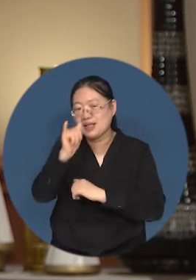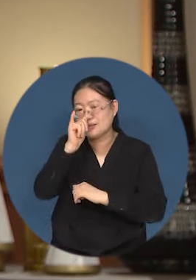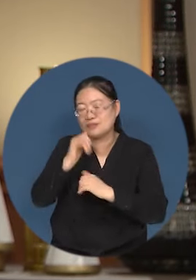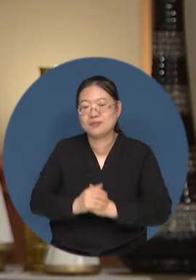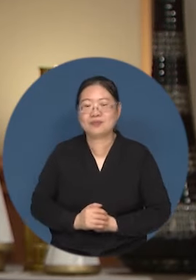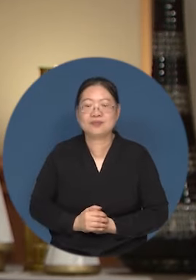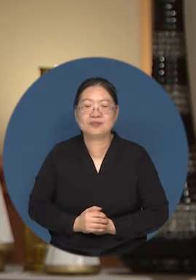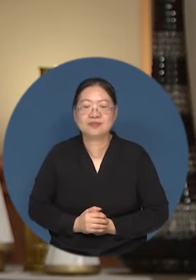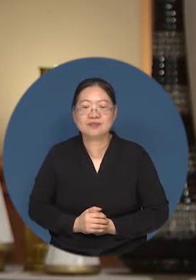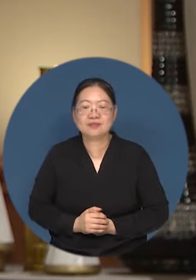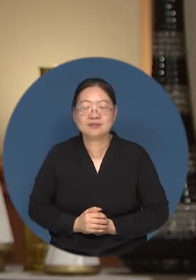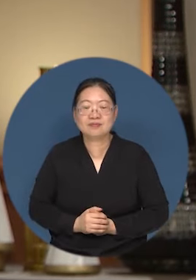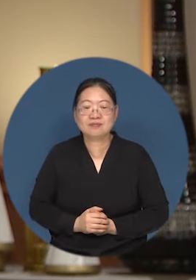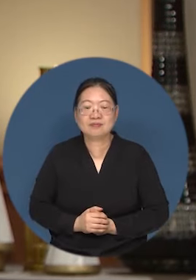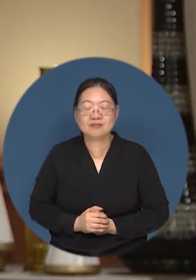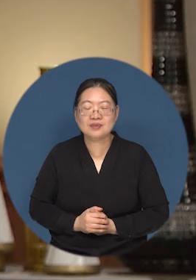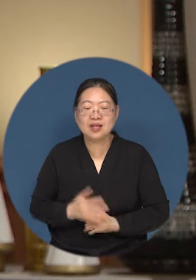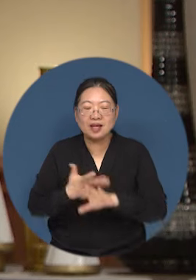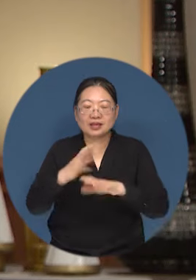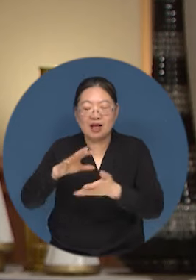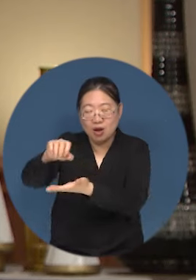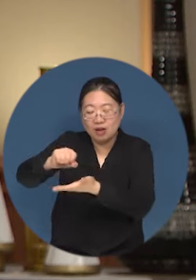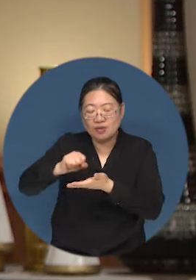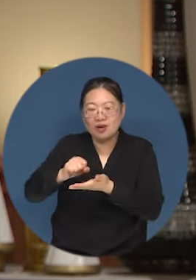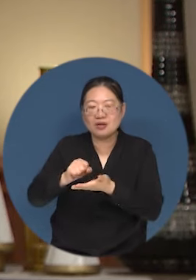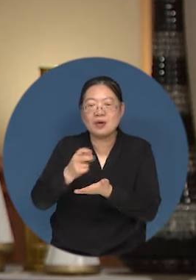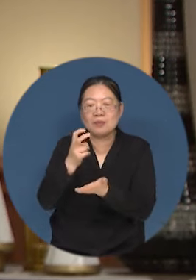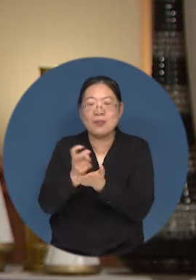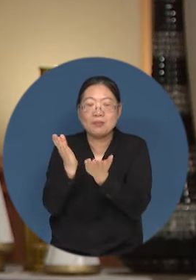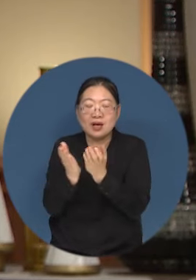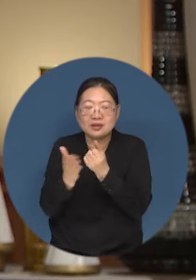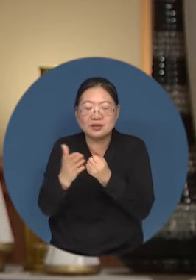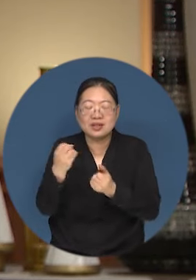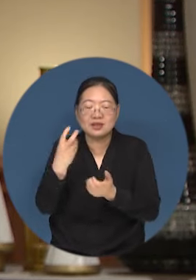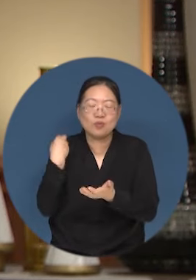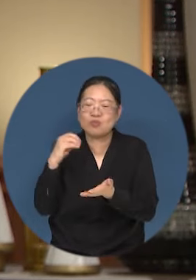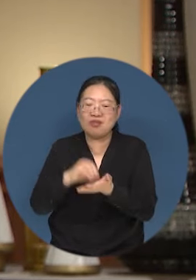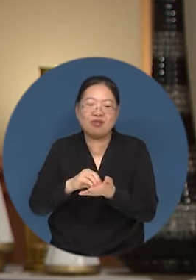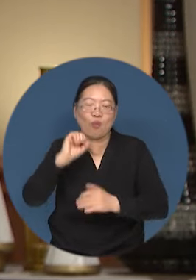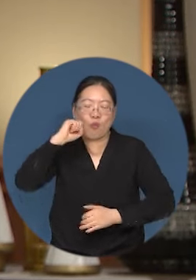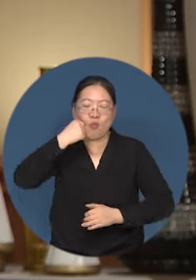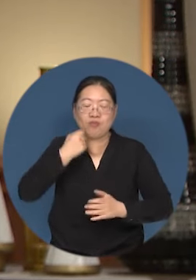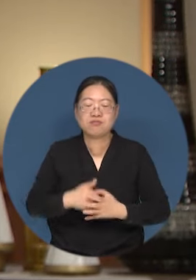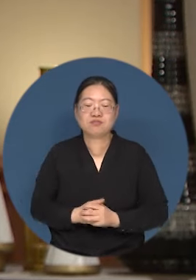개체들은 뭐 합법적으로 수입된기 때문에 다시 뭐 돌려보내기는 힘들고 그리고